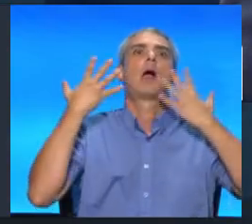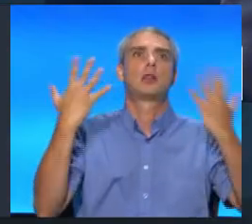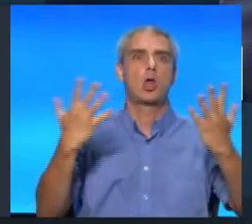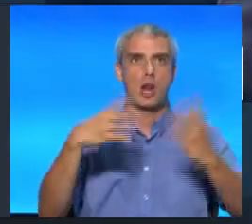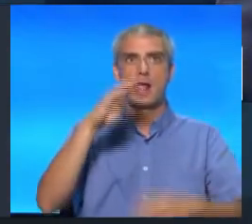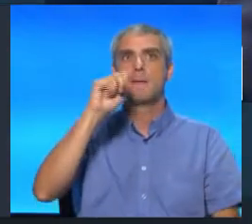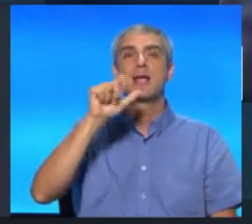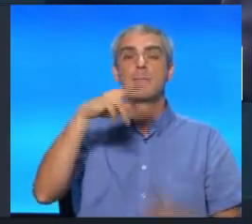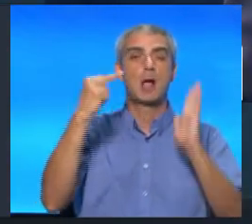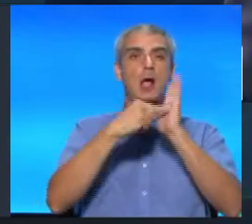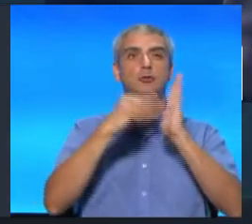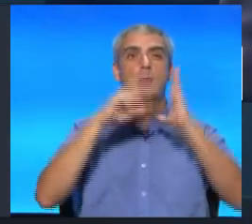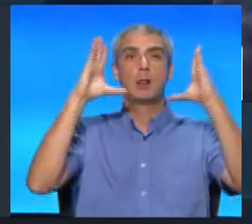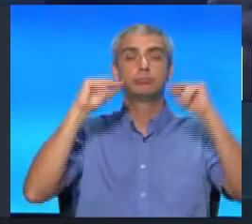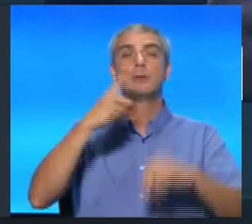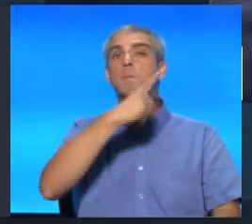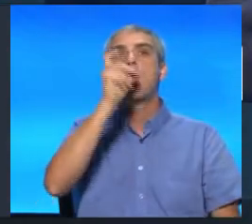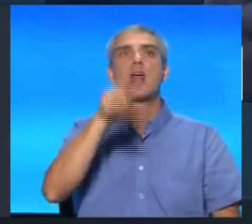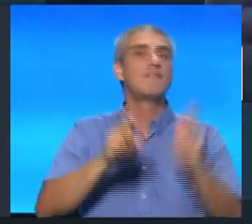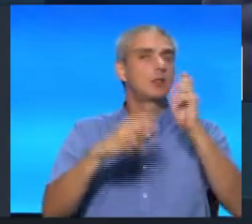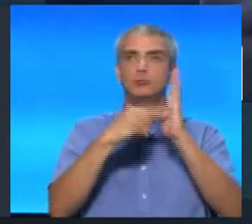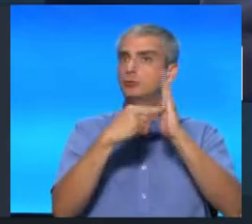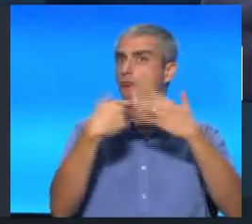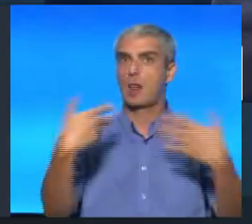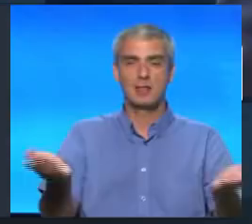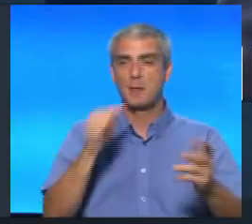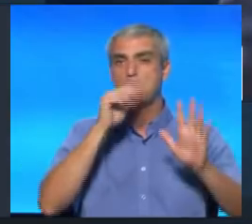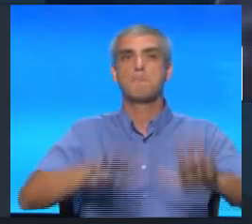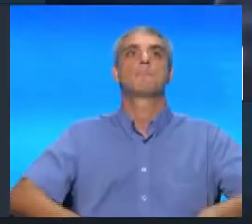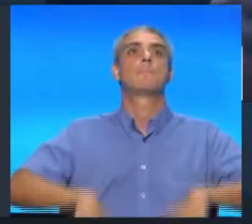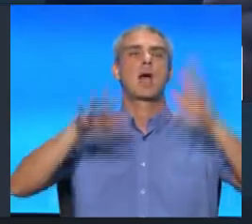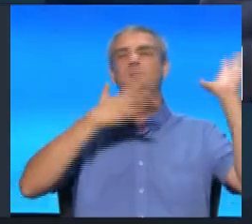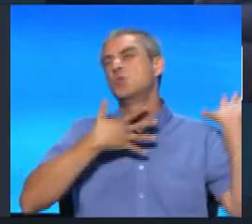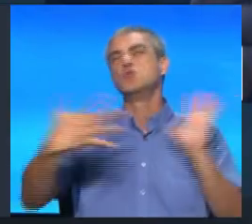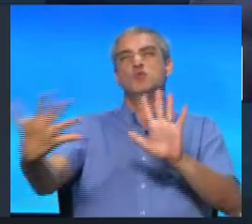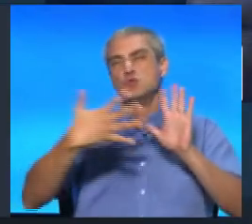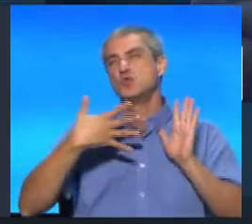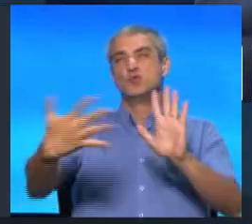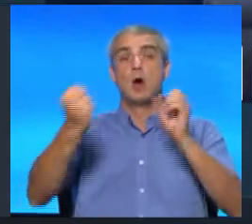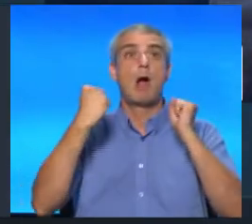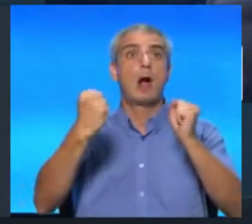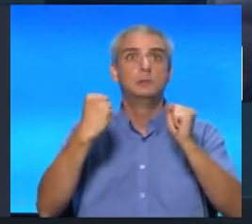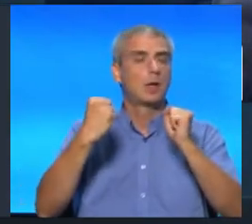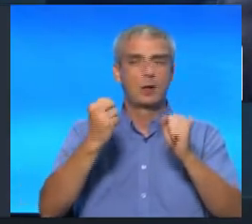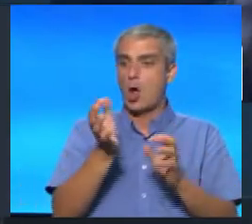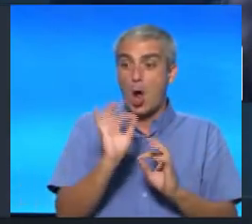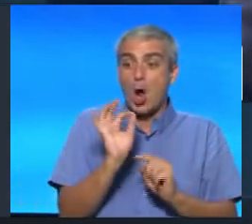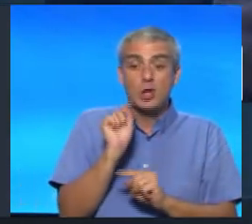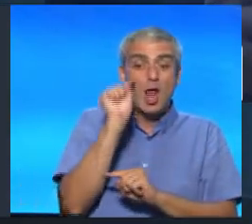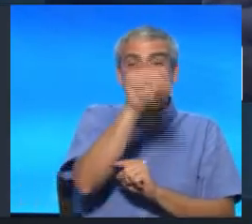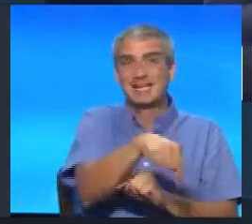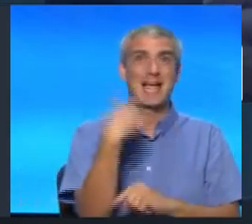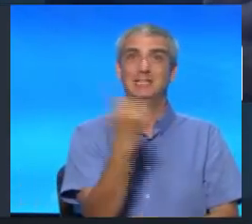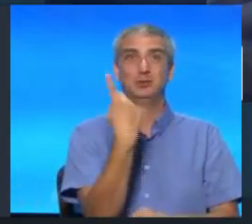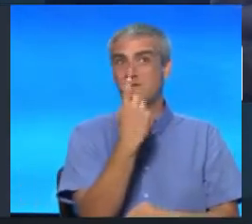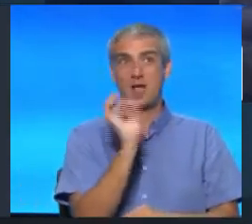במיאמי, להפסקות חשמל של מאות אלפי אנשים, להצפות, לרוחות מאוד עזות, כל זה לפני שהגענו למנה העיקרית, והמנה